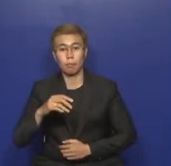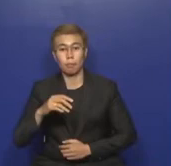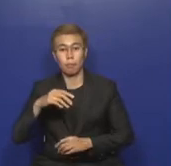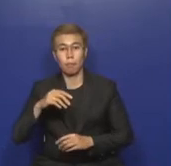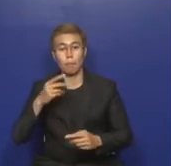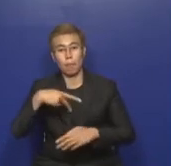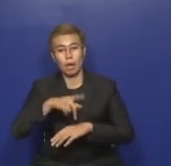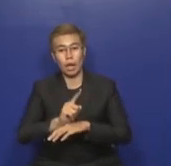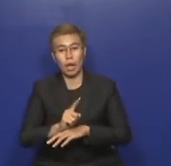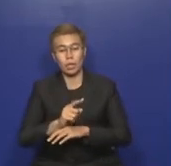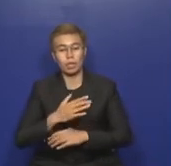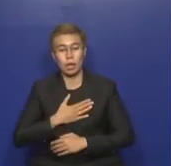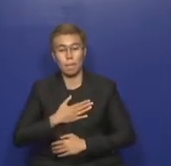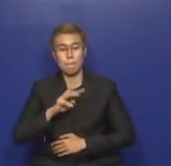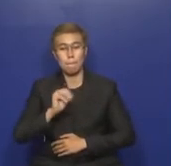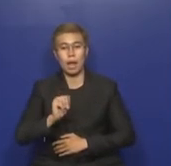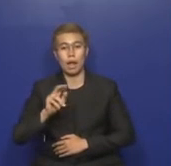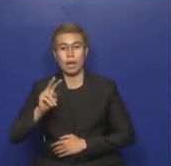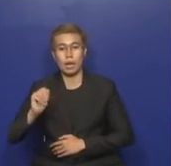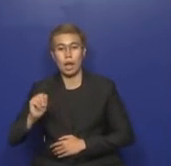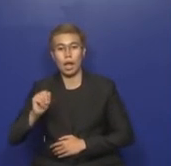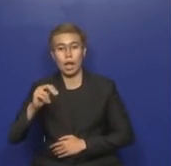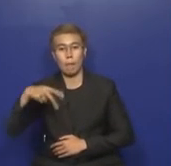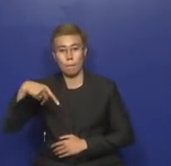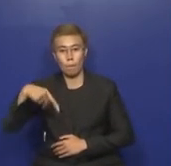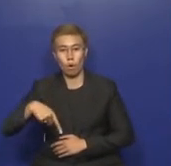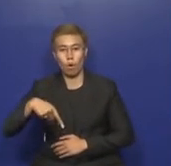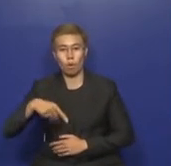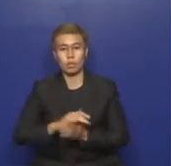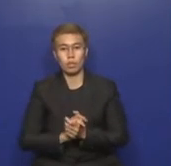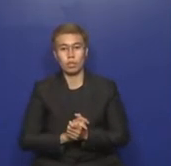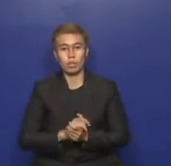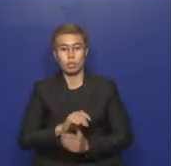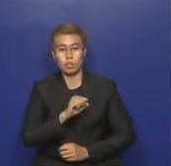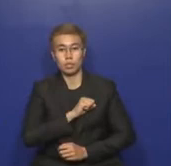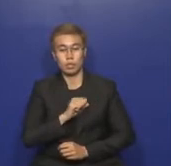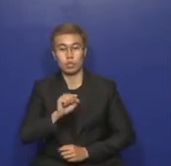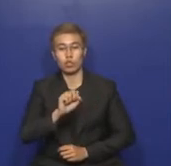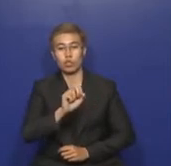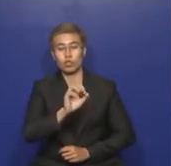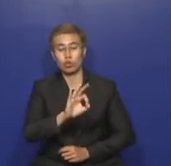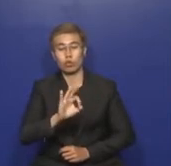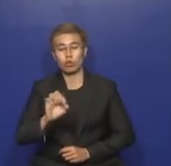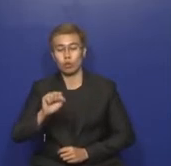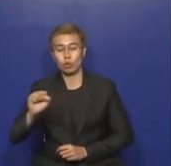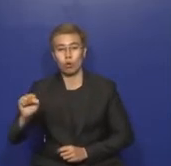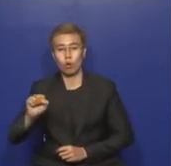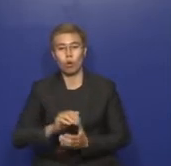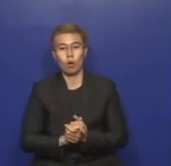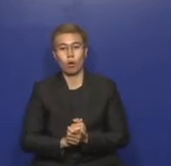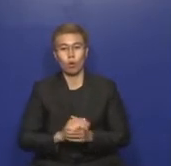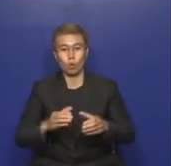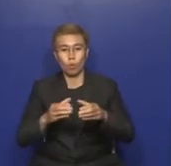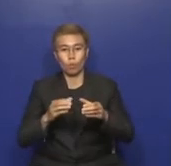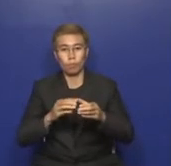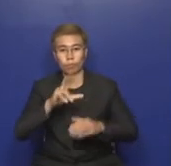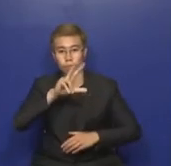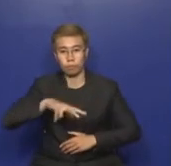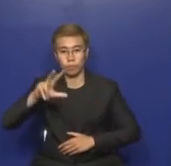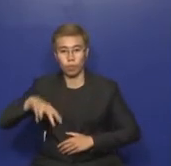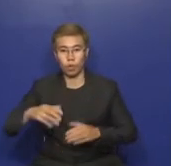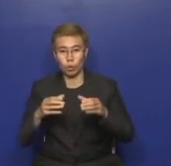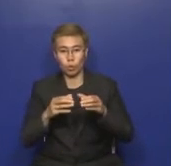ดิฉันมณพรเจริญศรีสมาชิกสภาผู้แทนราษฎรจังหวัดนครพนมพรรคเพื่อไทยขอเสนอรายชื่อคณะกรรม